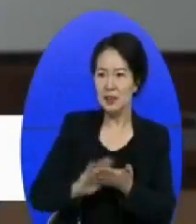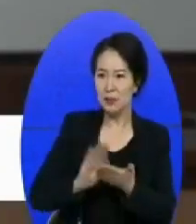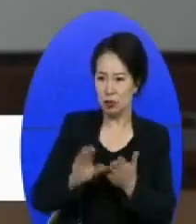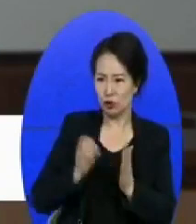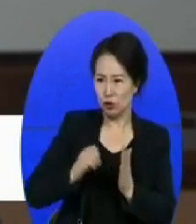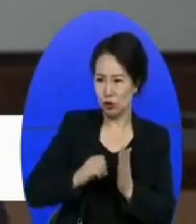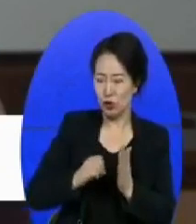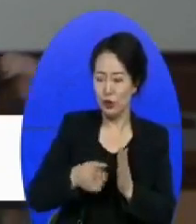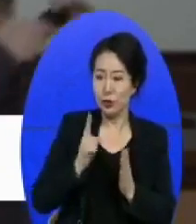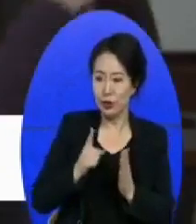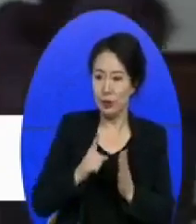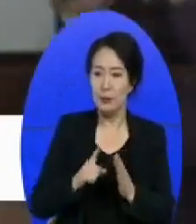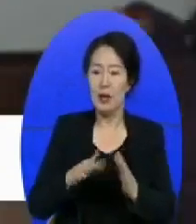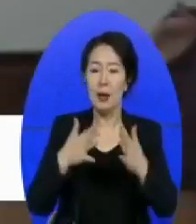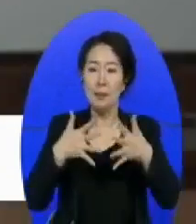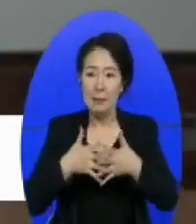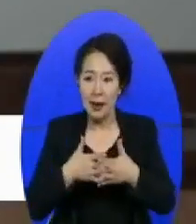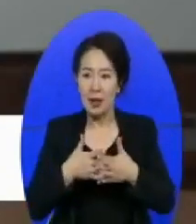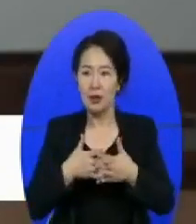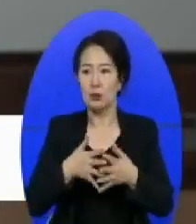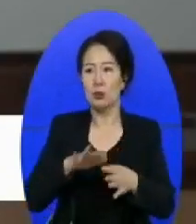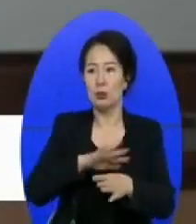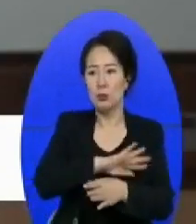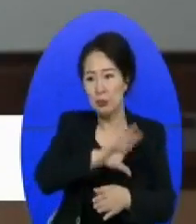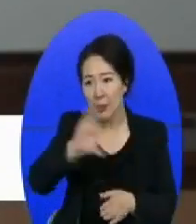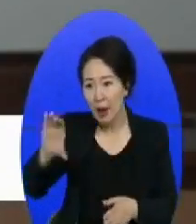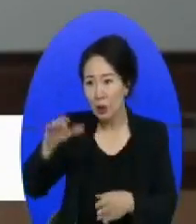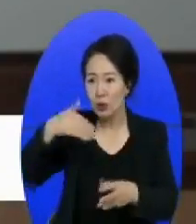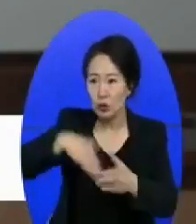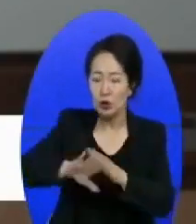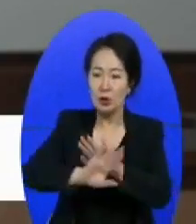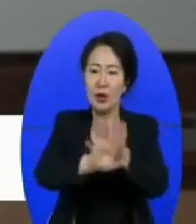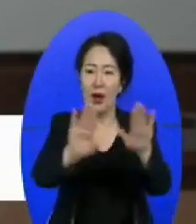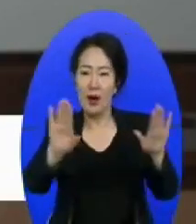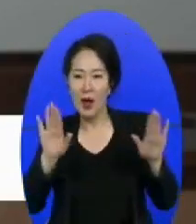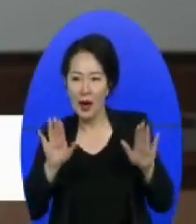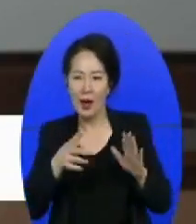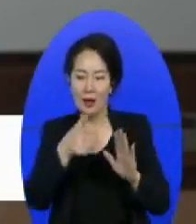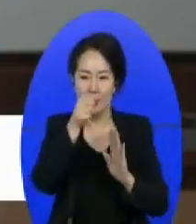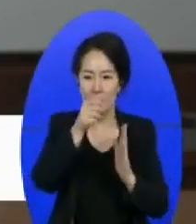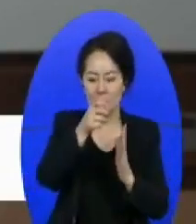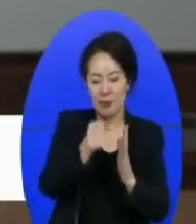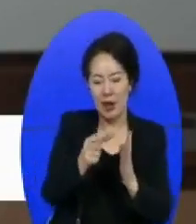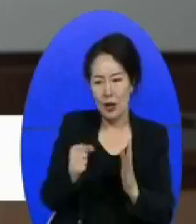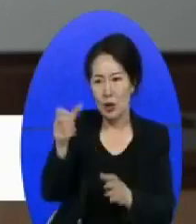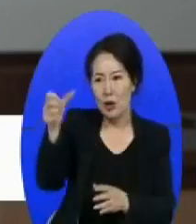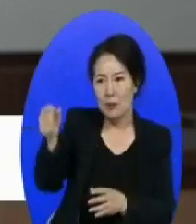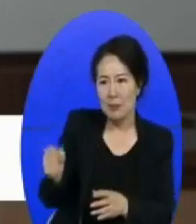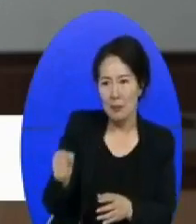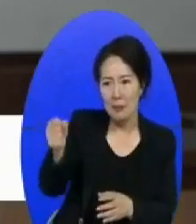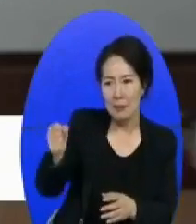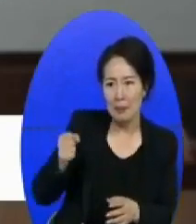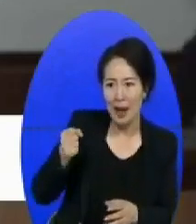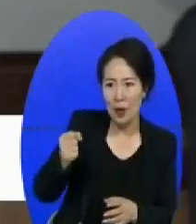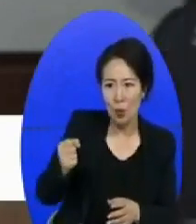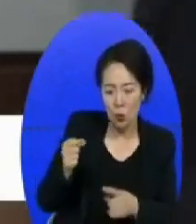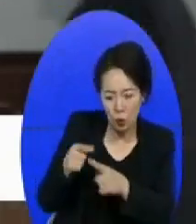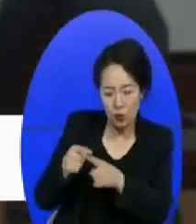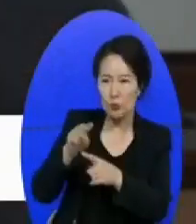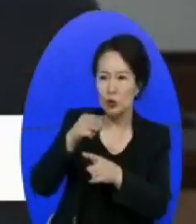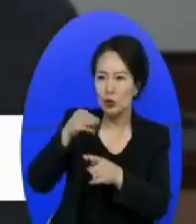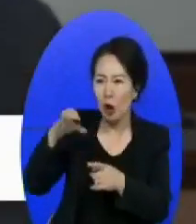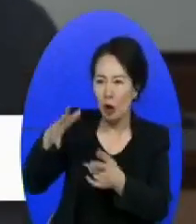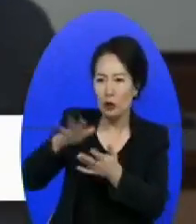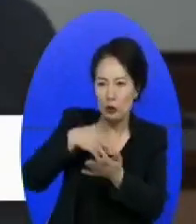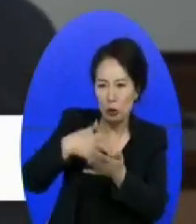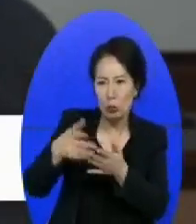хэрэгтэй байна гэж. Тэгэхээр юу гэдэг нь вэ? Байрны доторх тэр байгууллага доторх хан туур, бариул, тэгээ болон дохоо бүх юмний тоос шороо энд дуудсан